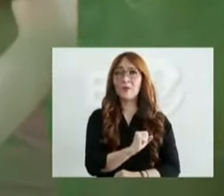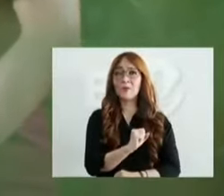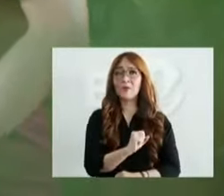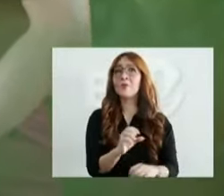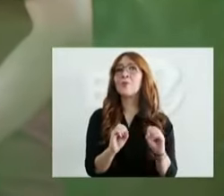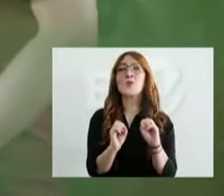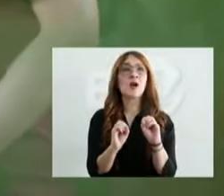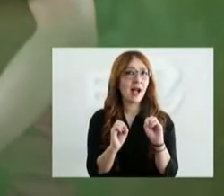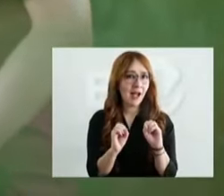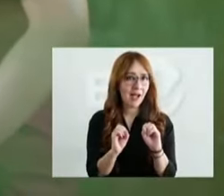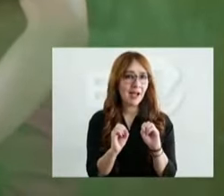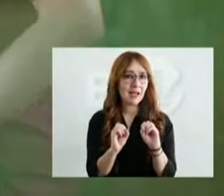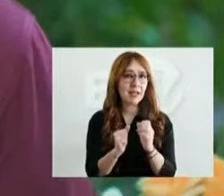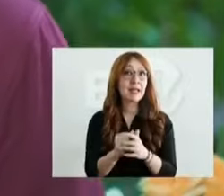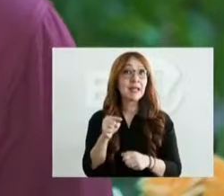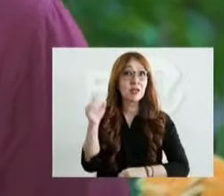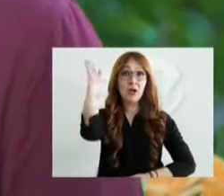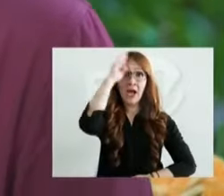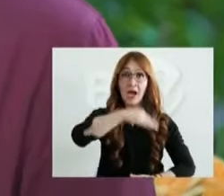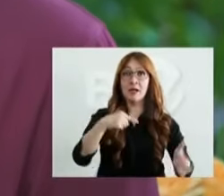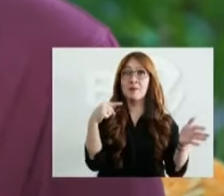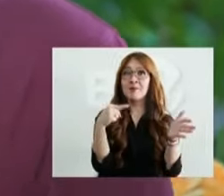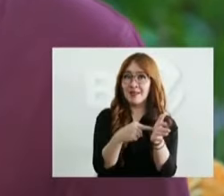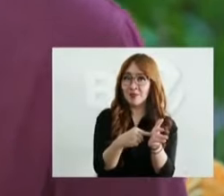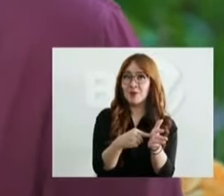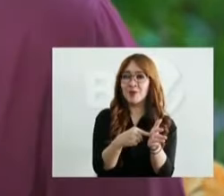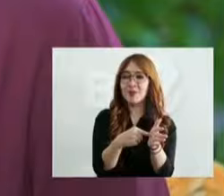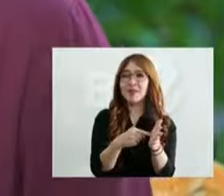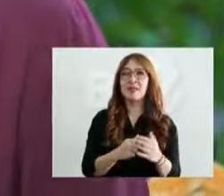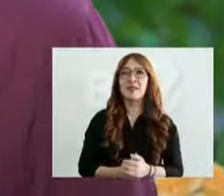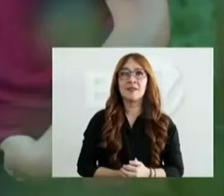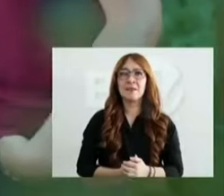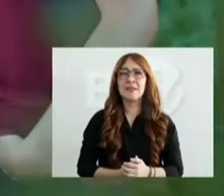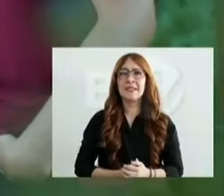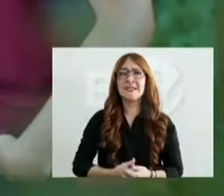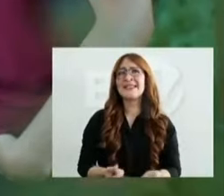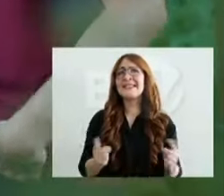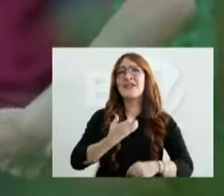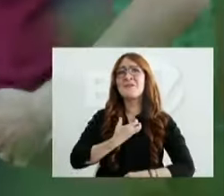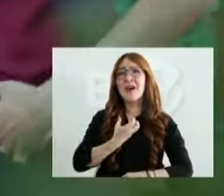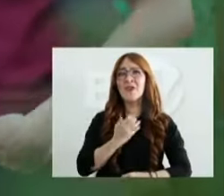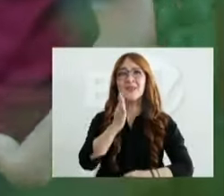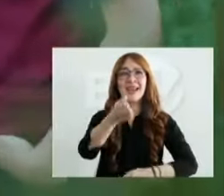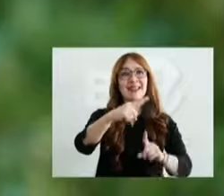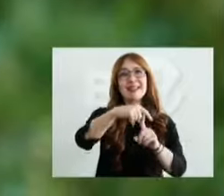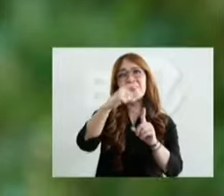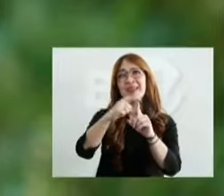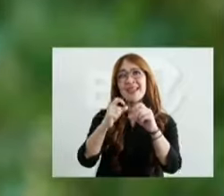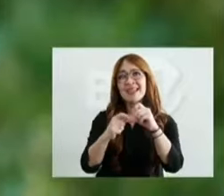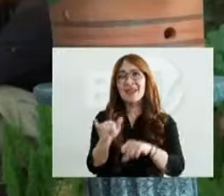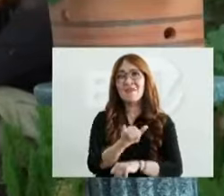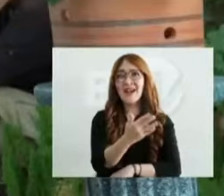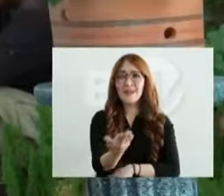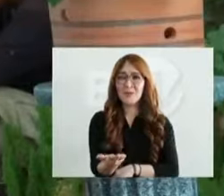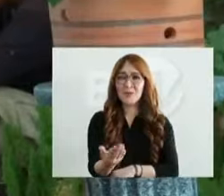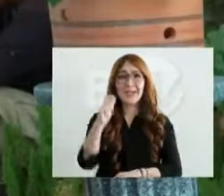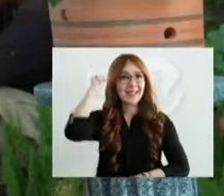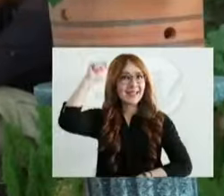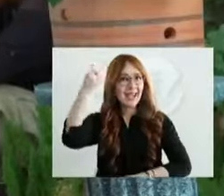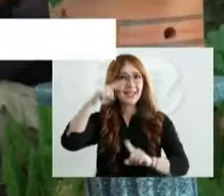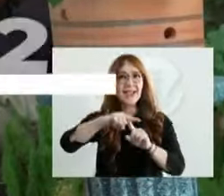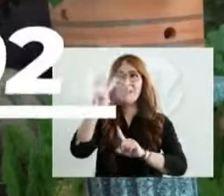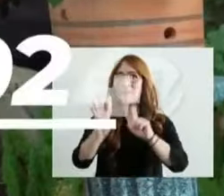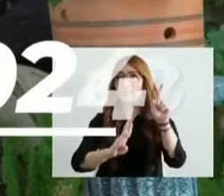tahu bukan gitu Sayangku hari itu adalah hari pemilihan umum sayang akok juga pengin deh k tpes tersayang sama kamu